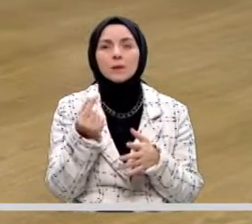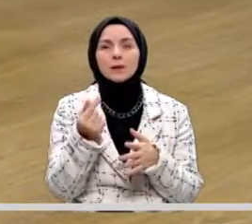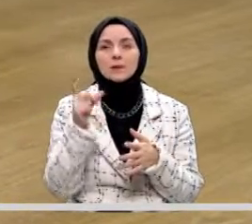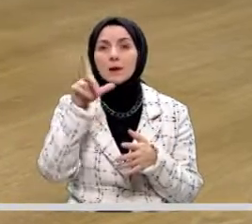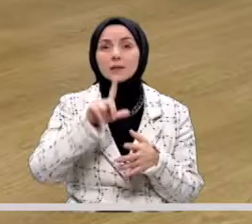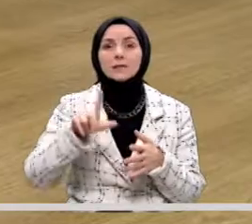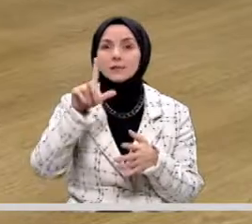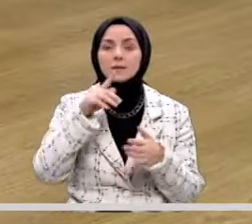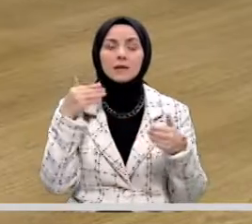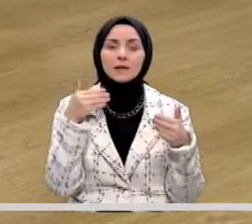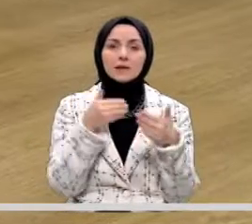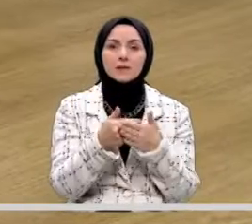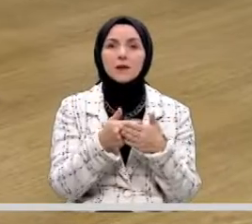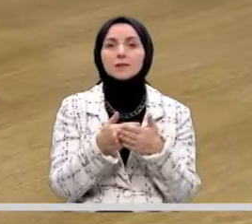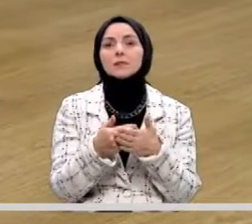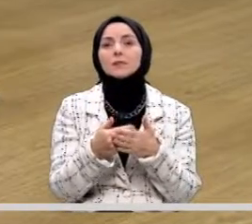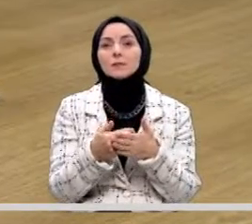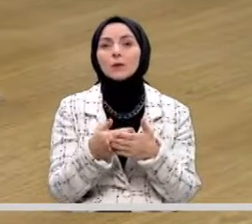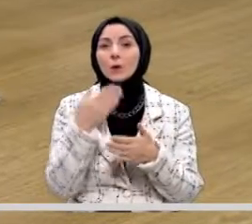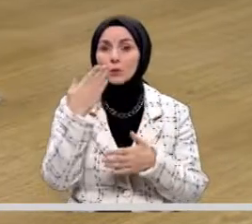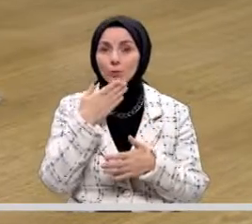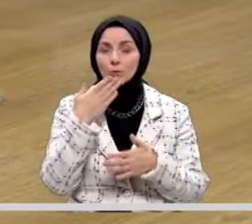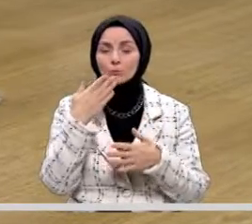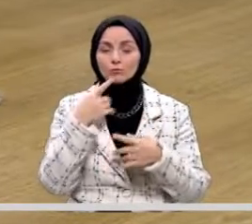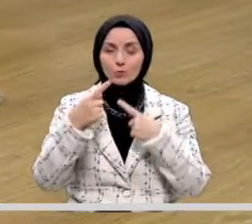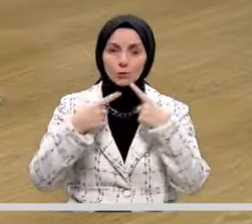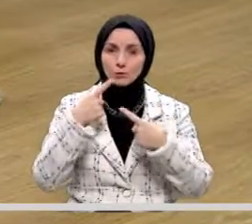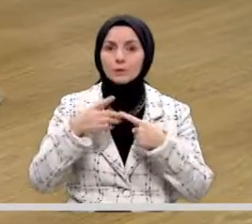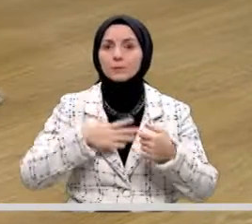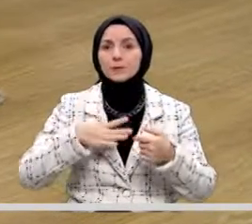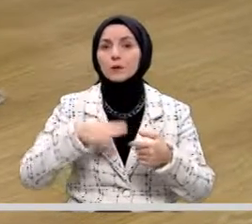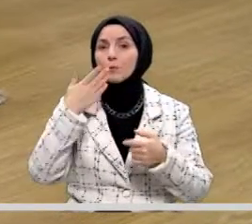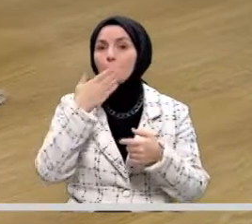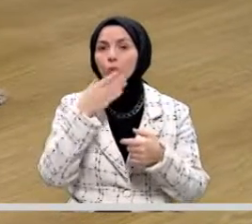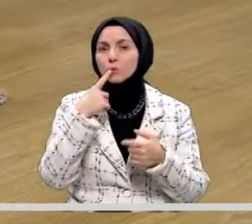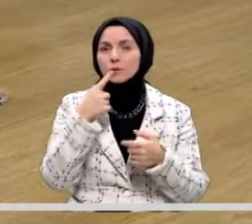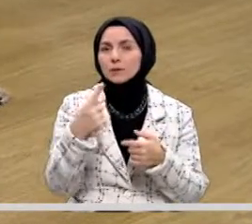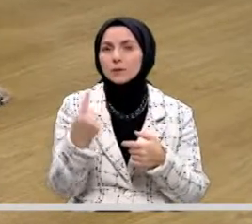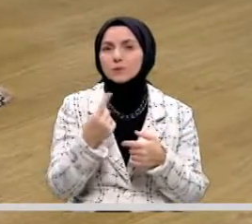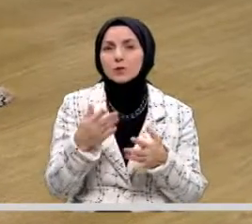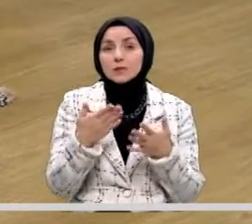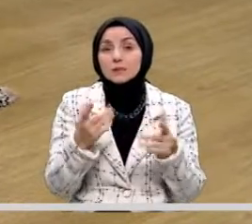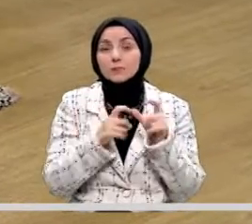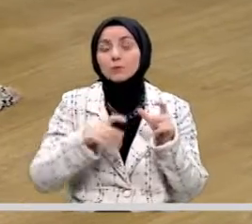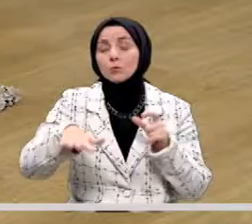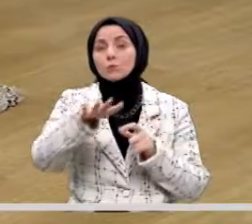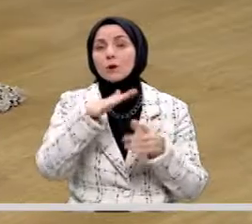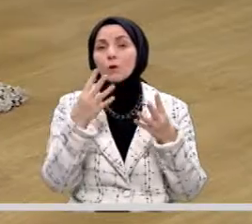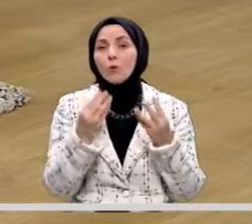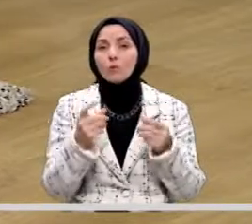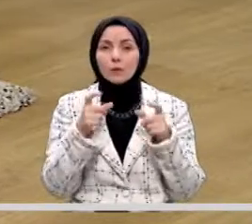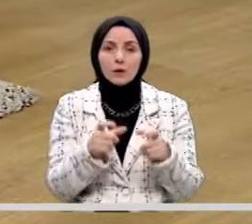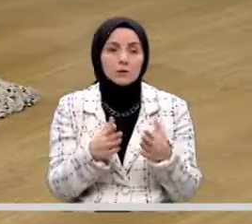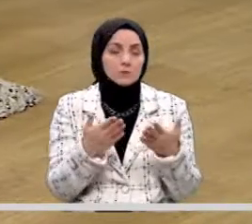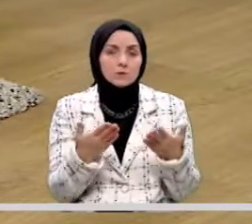başları alıp bir konuşalım istiyorum tamam okul dediğimiz şey nedir hocam önce bize bir tanımlısınız nasıl bir sosyalleşme ortamı Yani bir